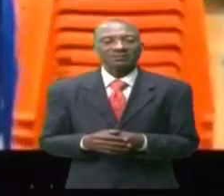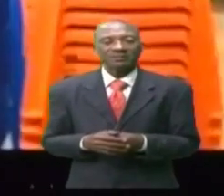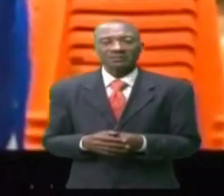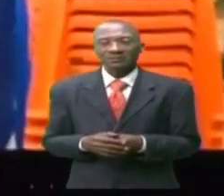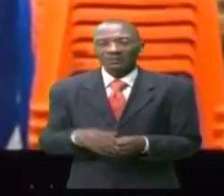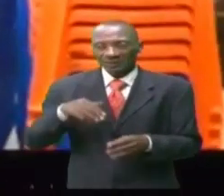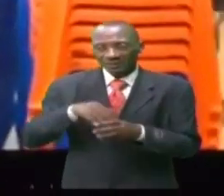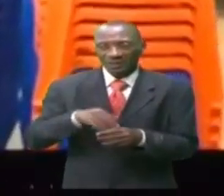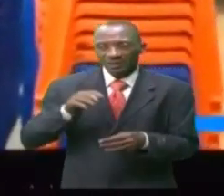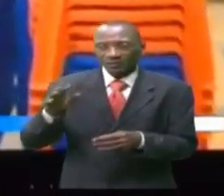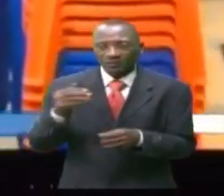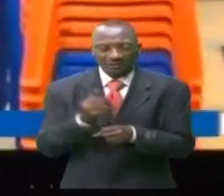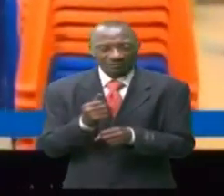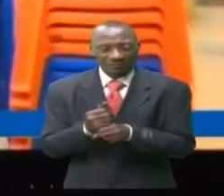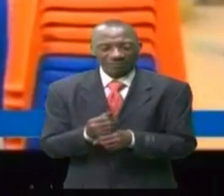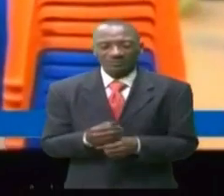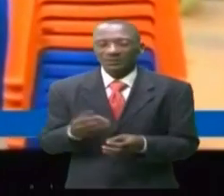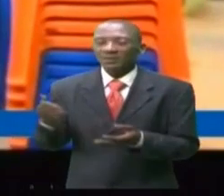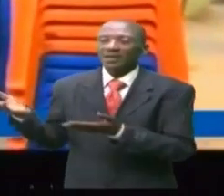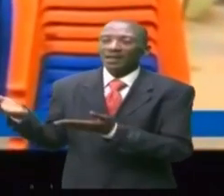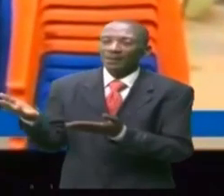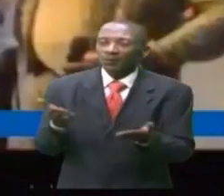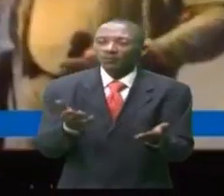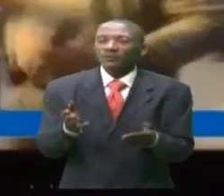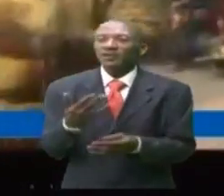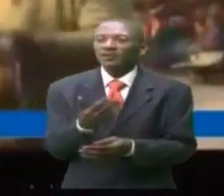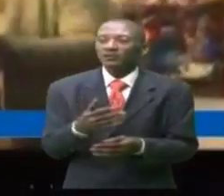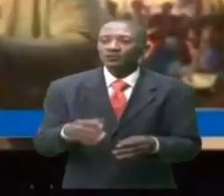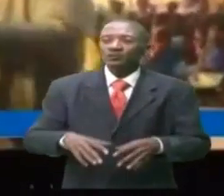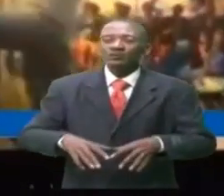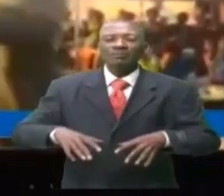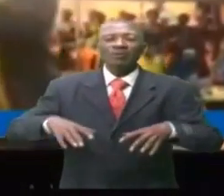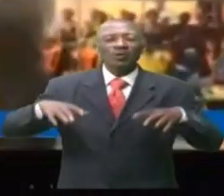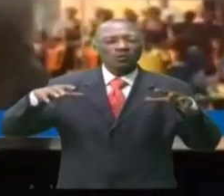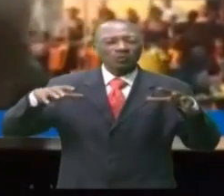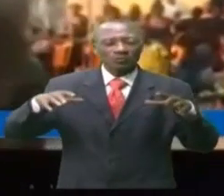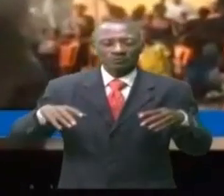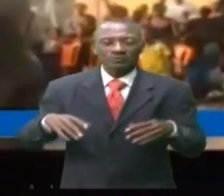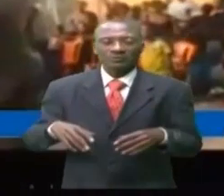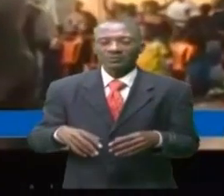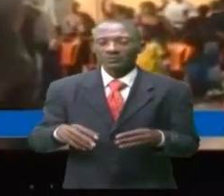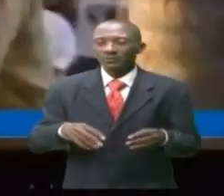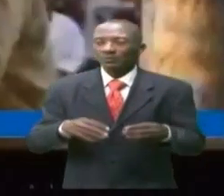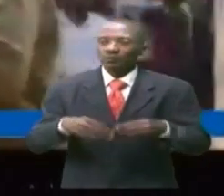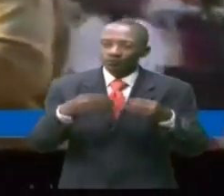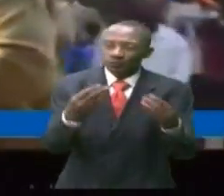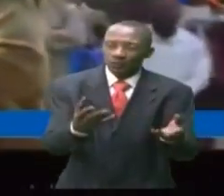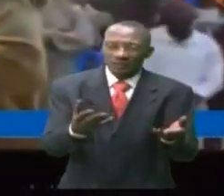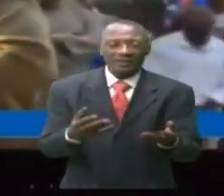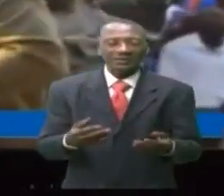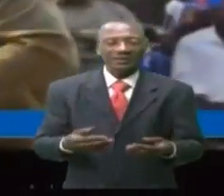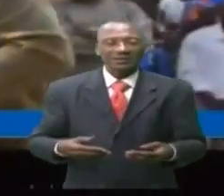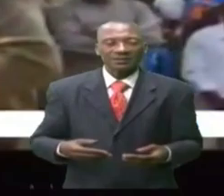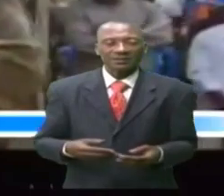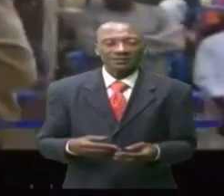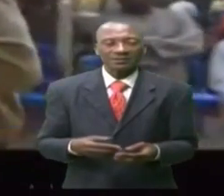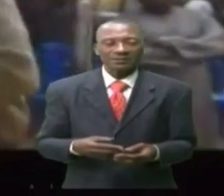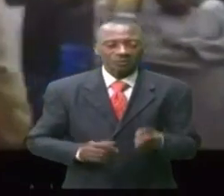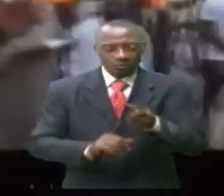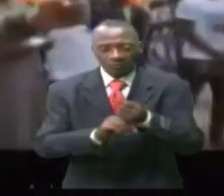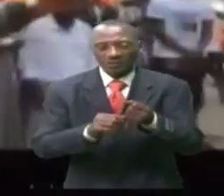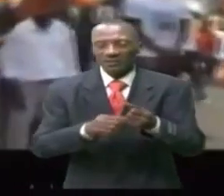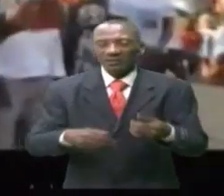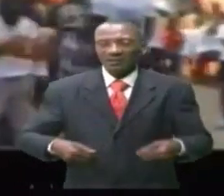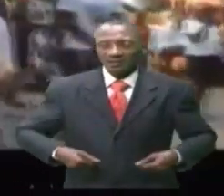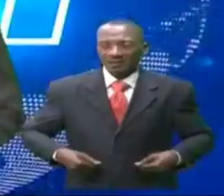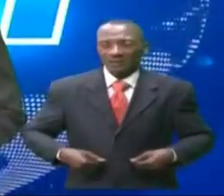Satisfaction totale des bénéficiaires. Il a profité pour sensibiliser cette population sur l'amour de la patrie et le soutien aux actions du